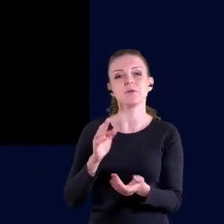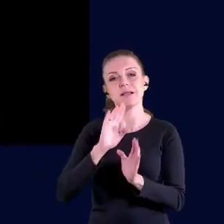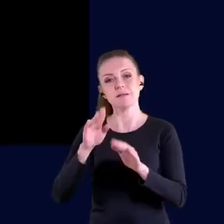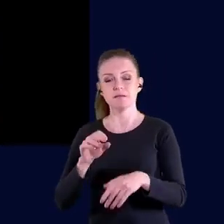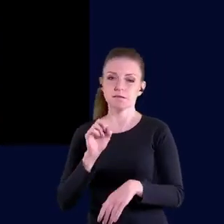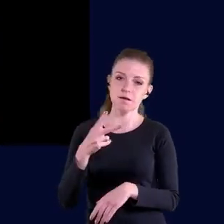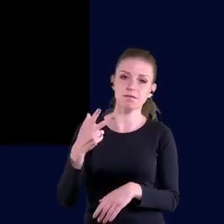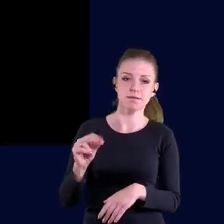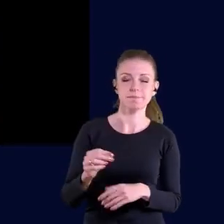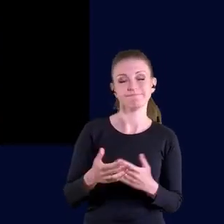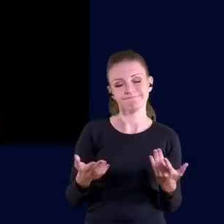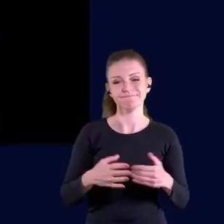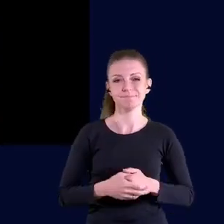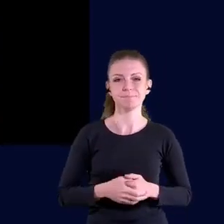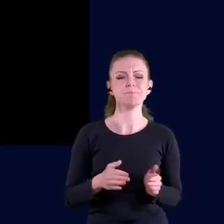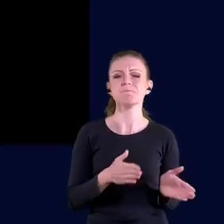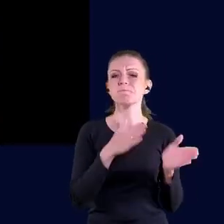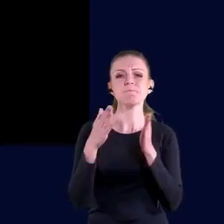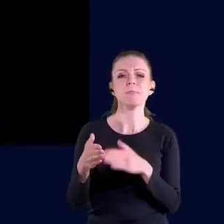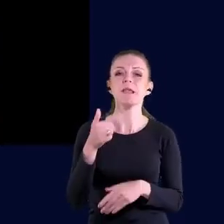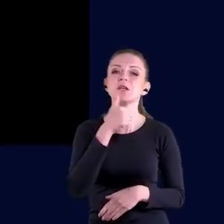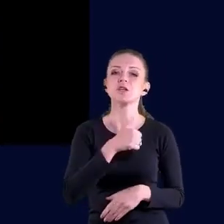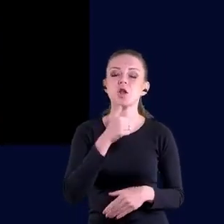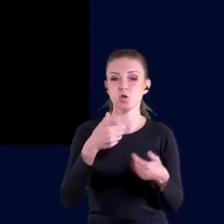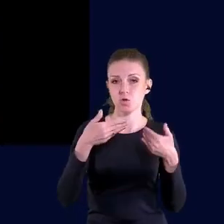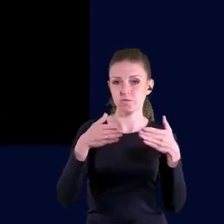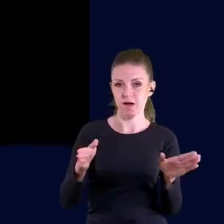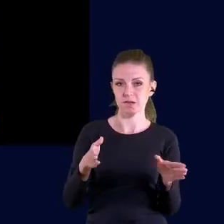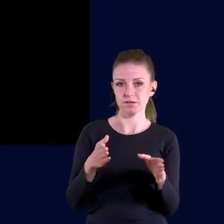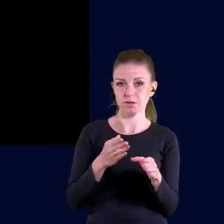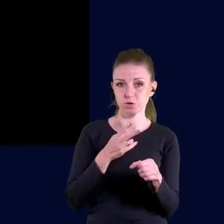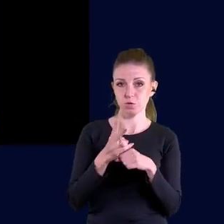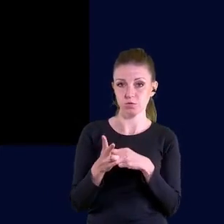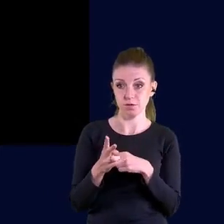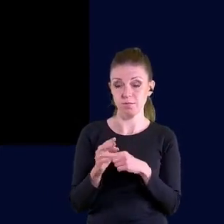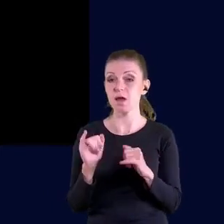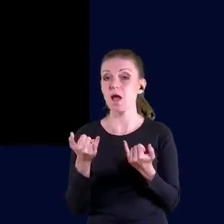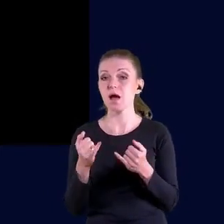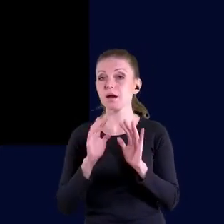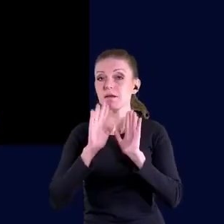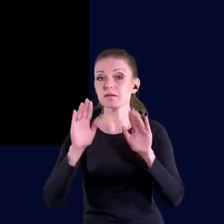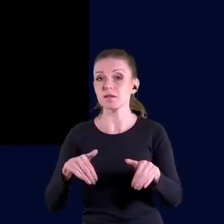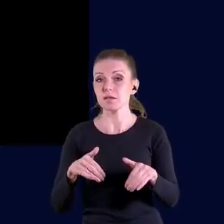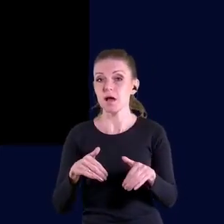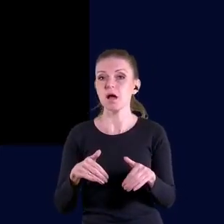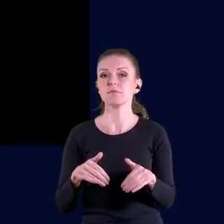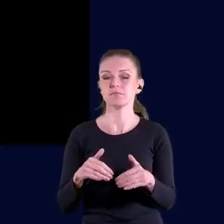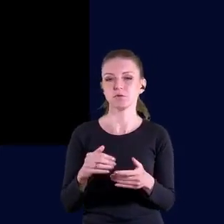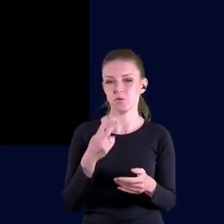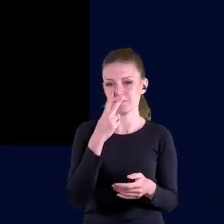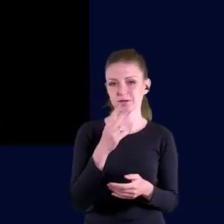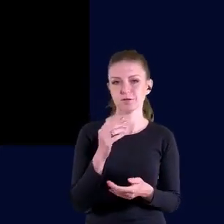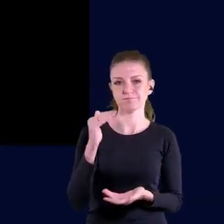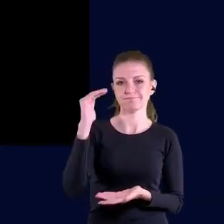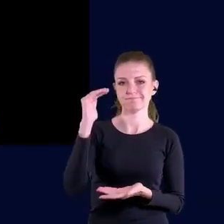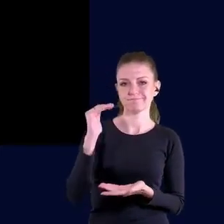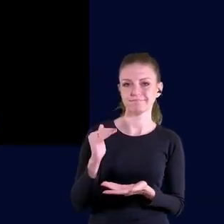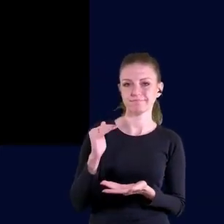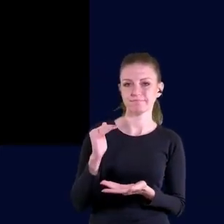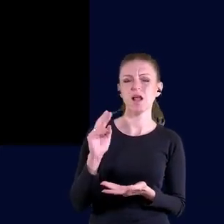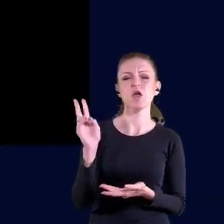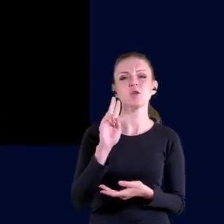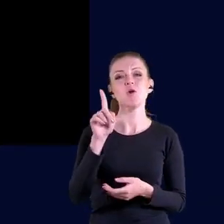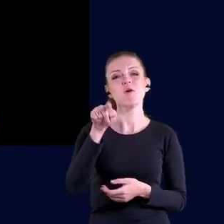chodzi o zielony otwarty dostęp i licencje No to tutaj ta Skala jest dużo niższa ale ci z państwa którzy prowadzą